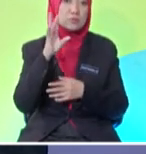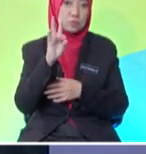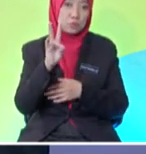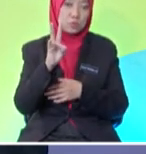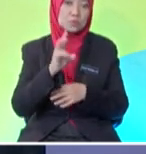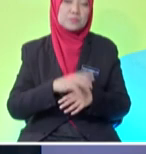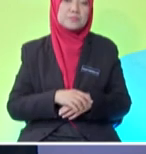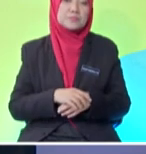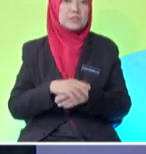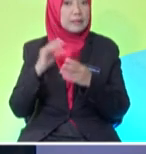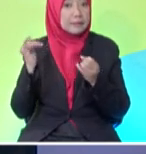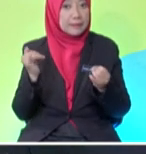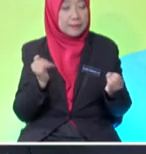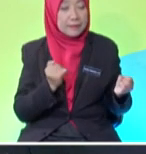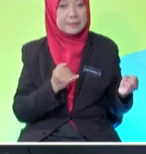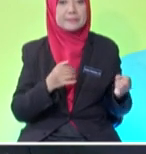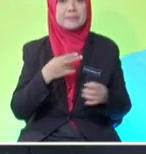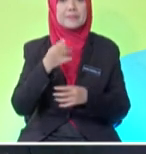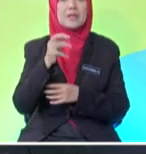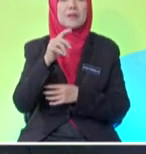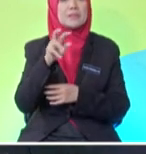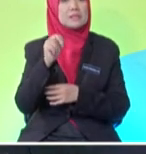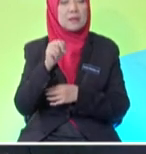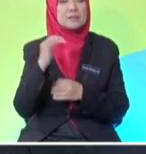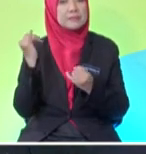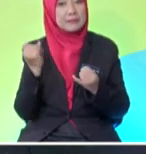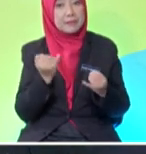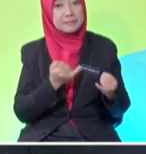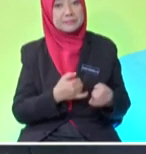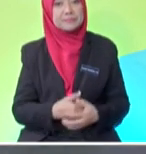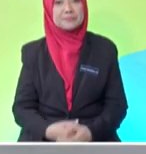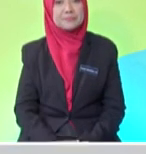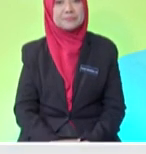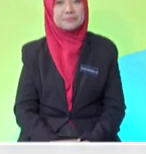silahkan oke silakan Mizan